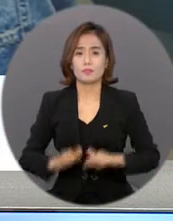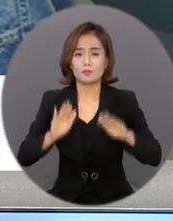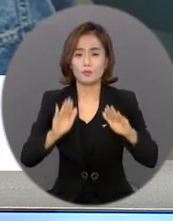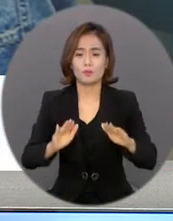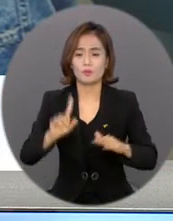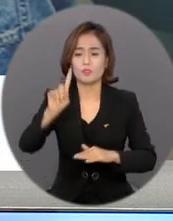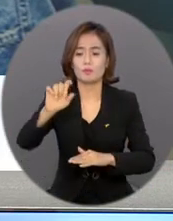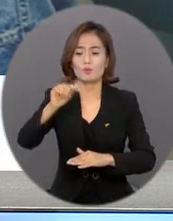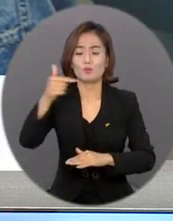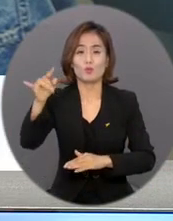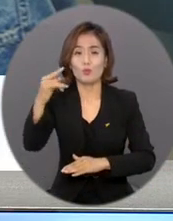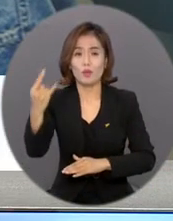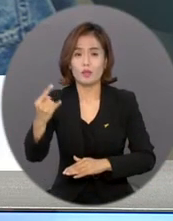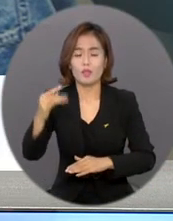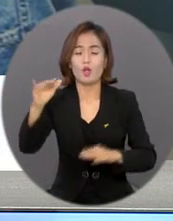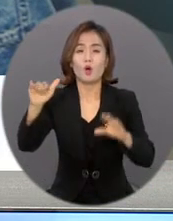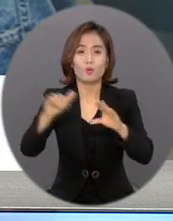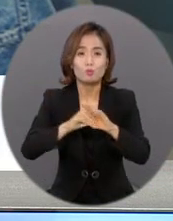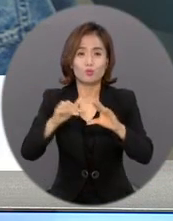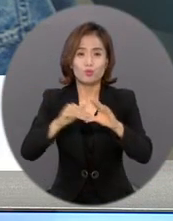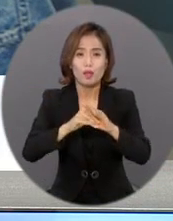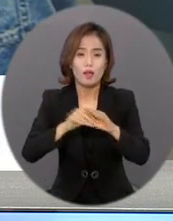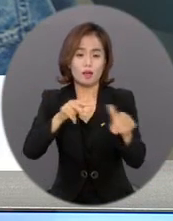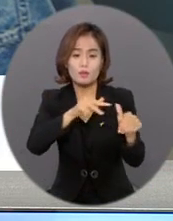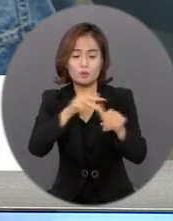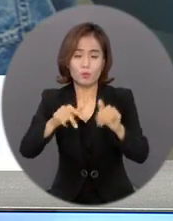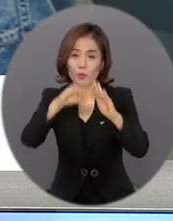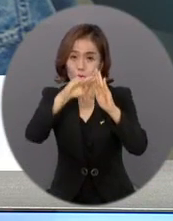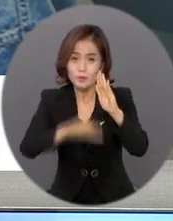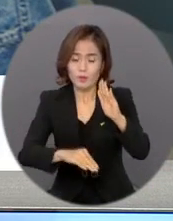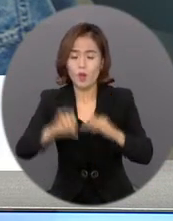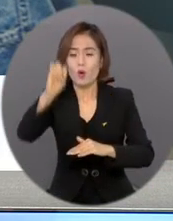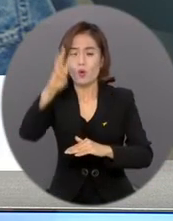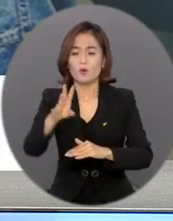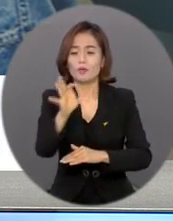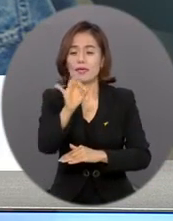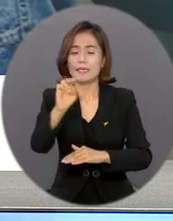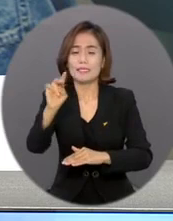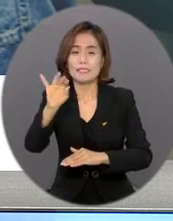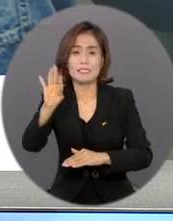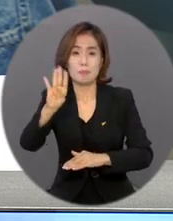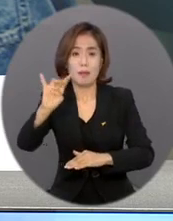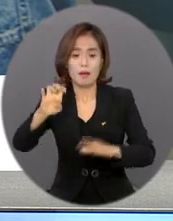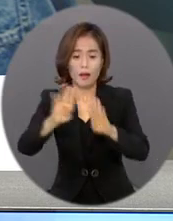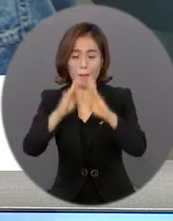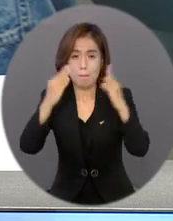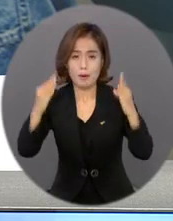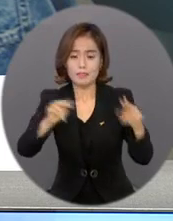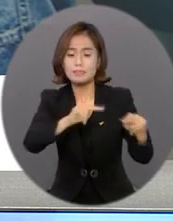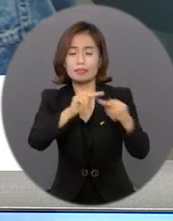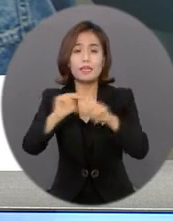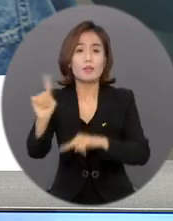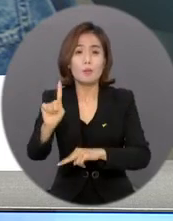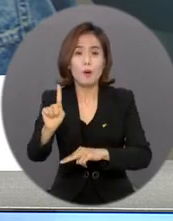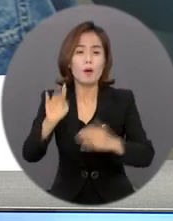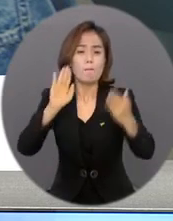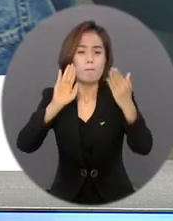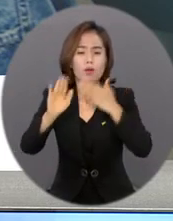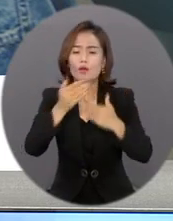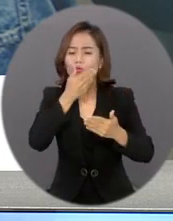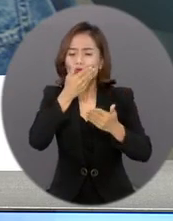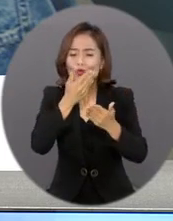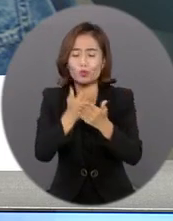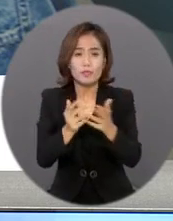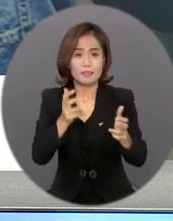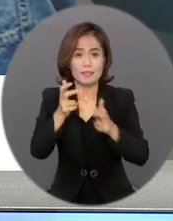올해로 16번째를 맞는 문화콘텐츠 박람회 광주 에이스페어가 개막했습니다. 이 자리에는 미래 핵심